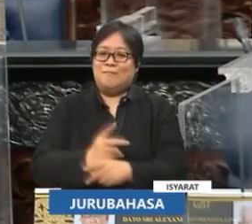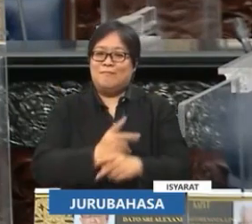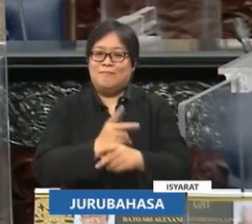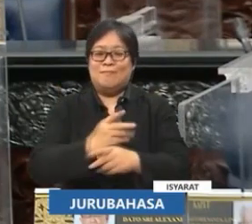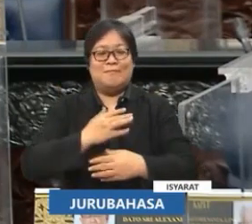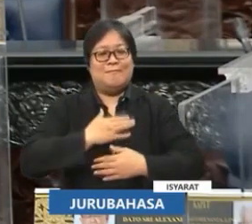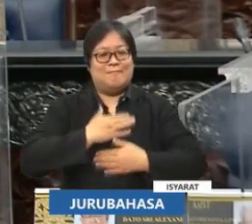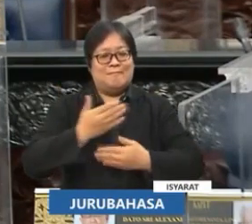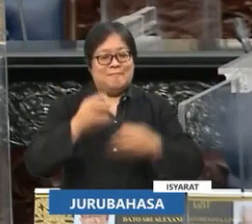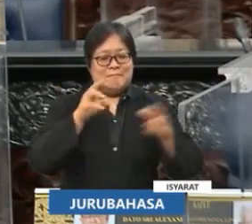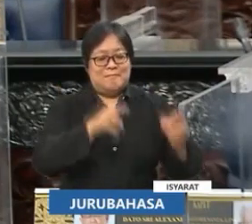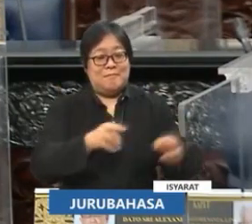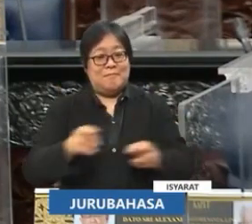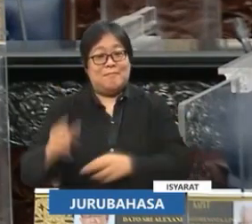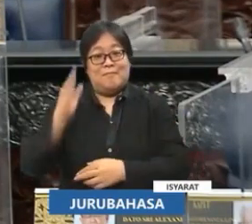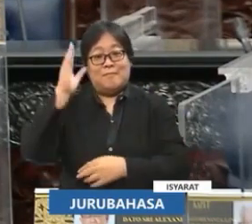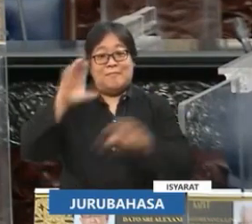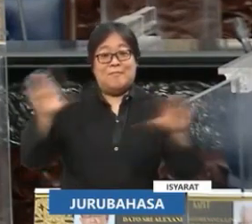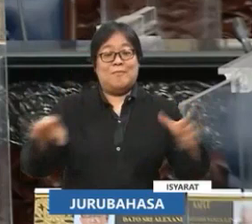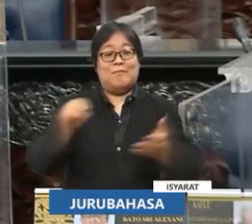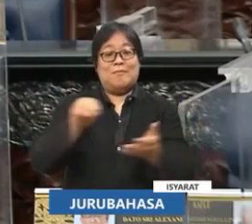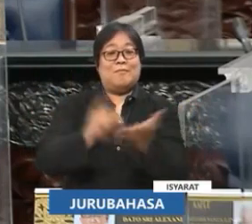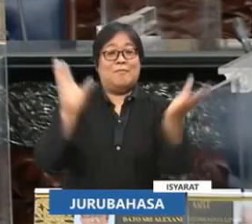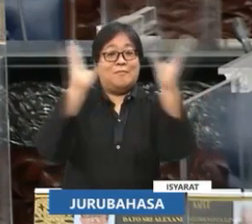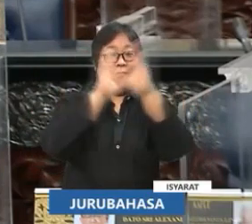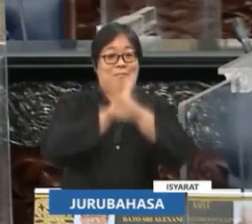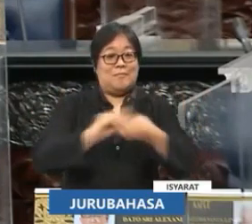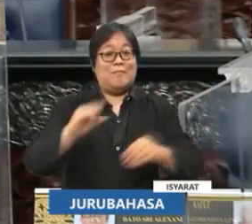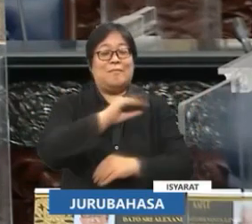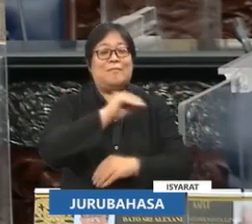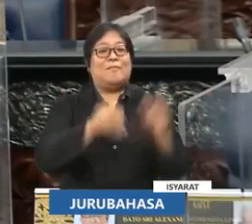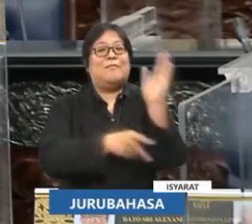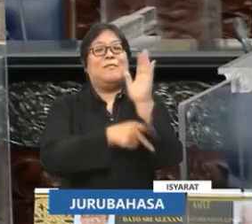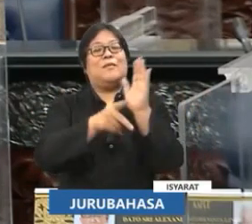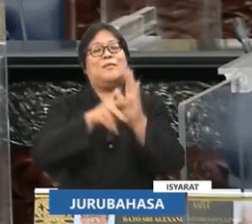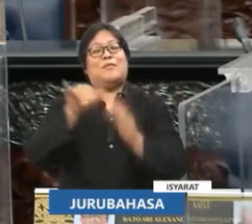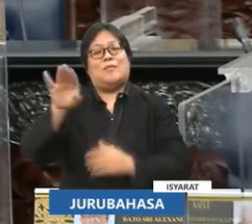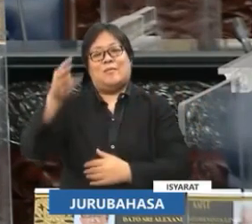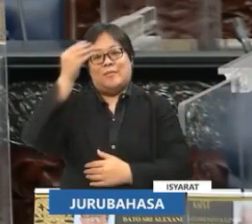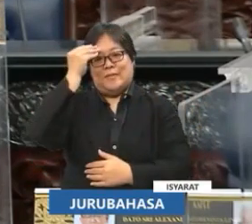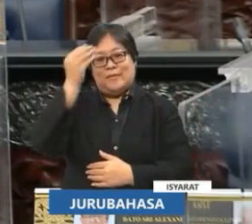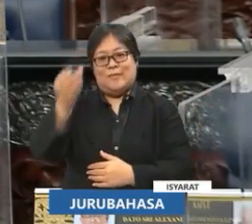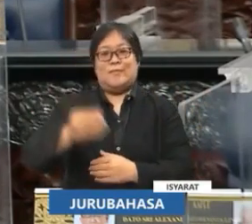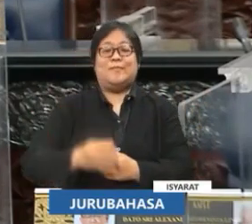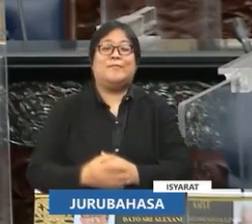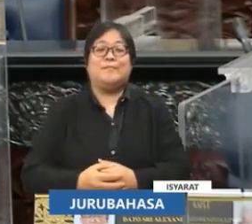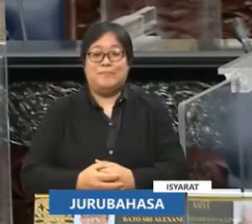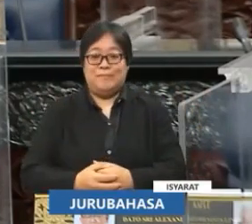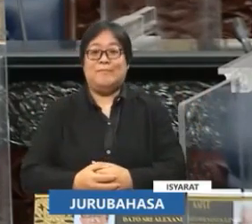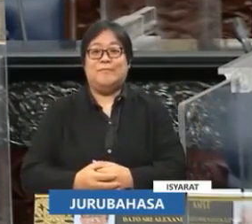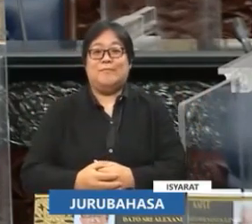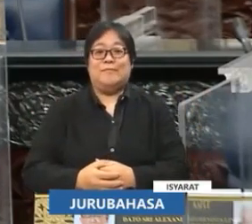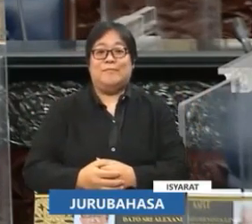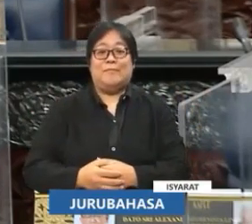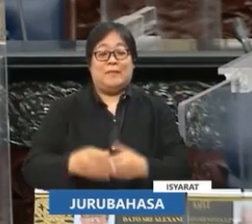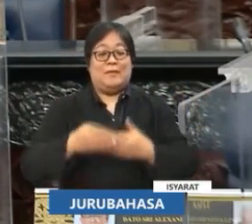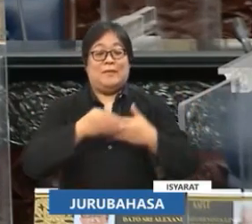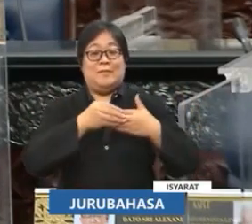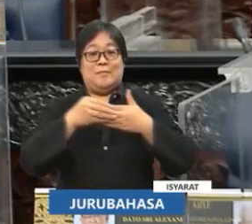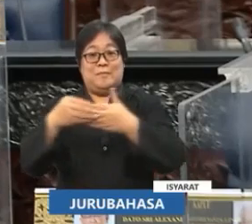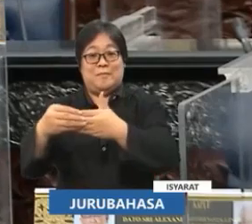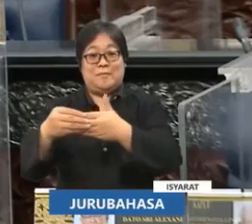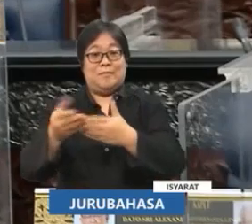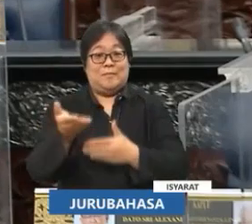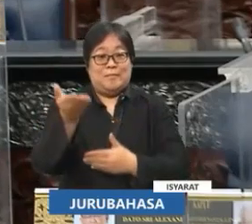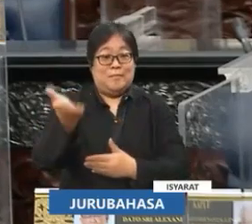dengan perancangan yang akan dilakukan di Sarawak dan juga di Parlimen Yang Berhormat. Untuk makluman sebagai panduan pada Yang